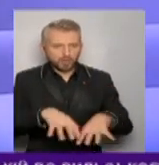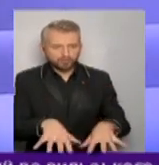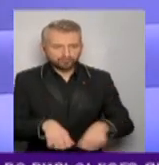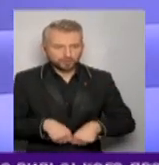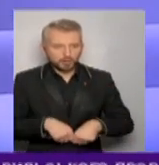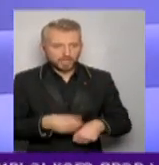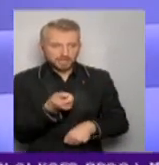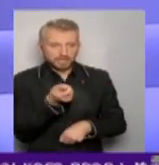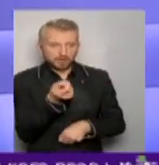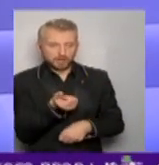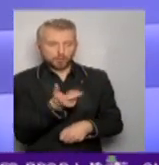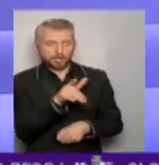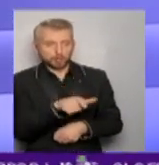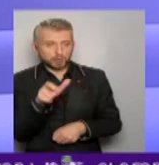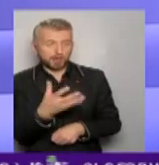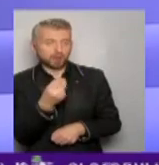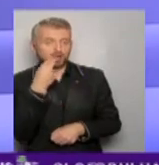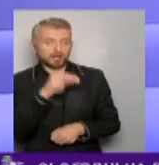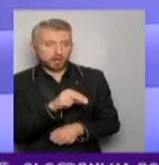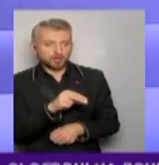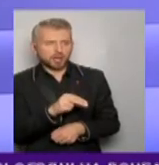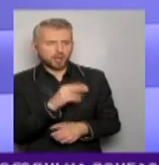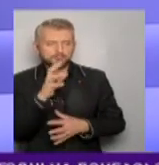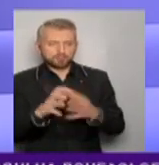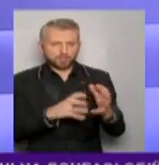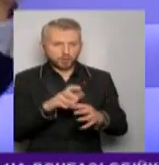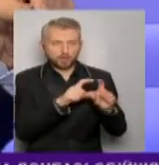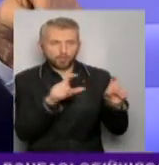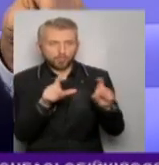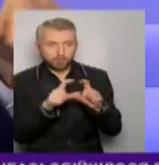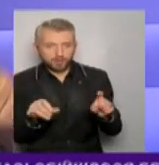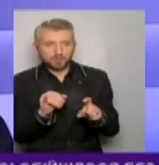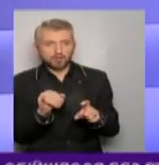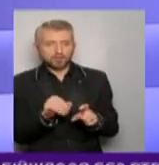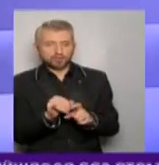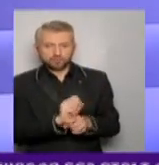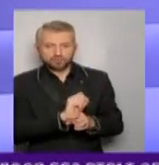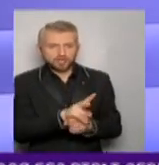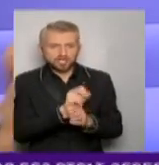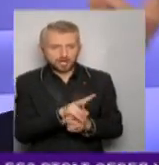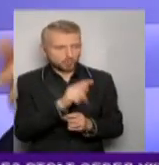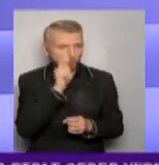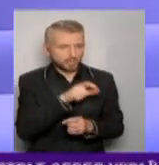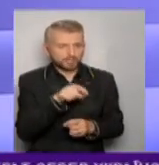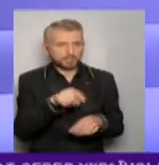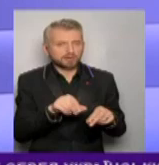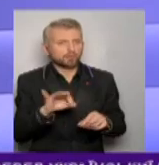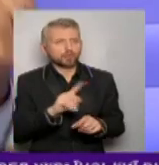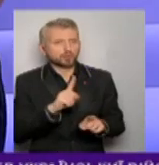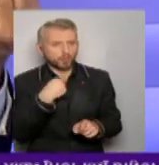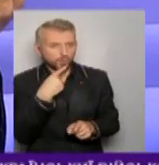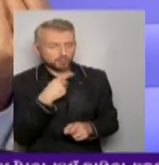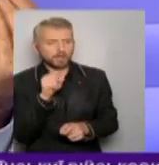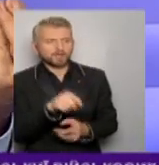невеликої кількості людей, а ще краще транснаціональних компаній, і женете українців із цієї землі, то про що ми говоримо? Тобто